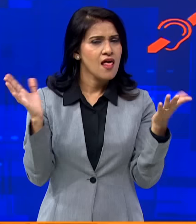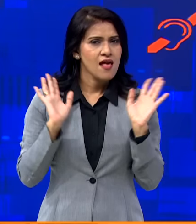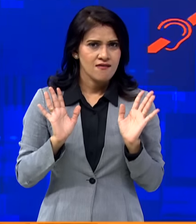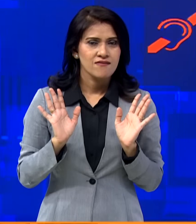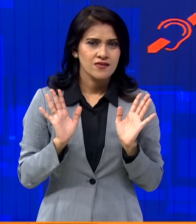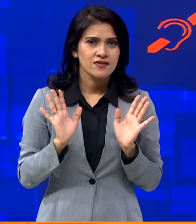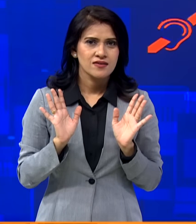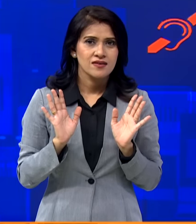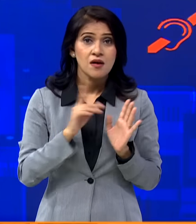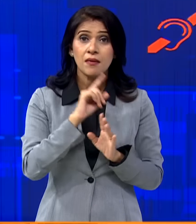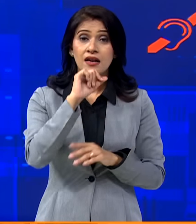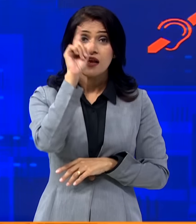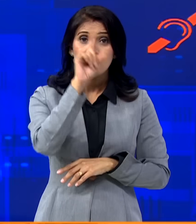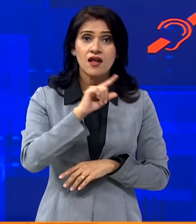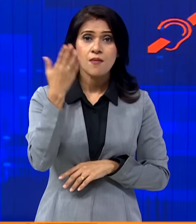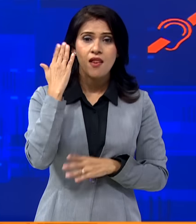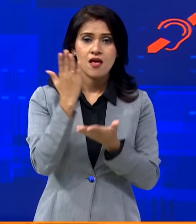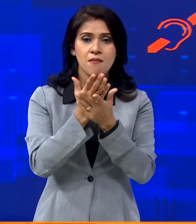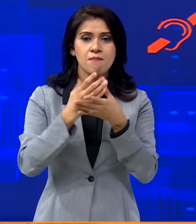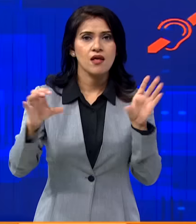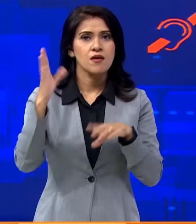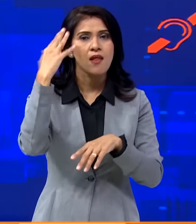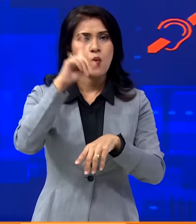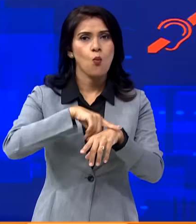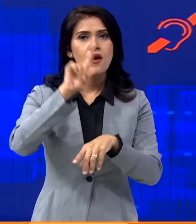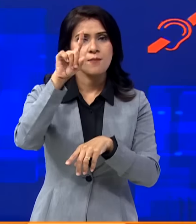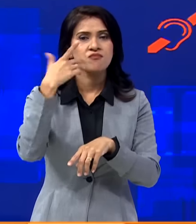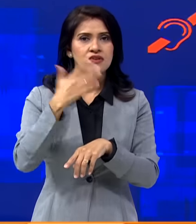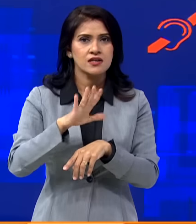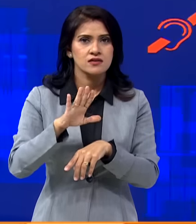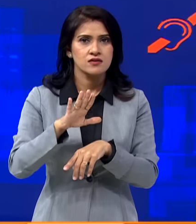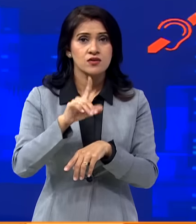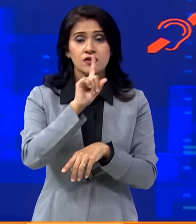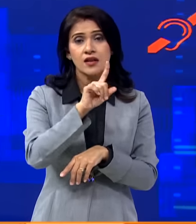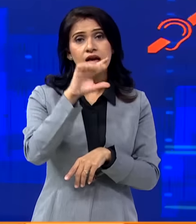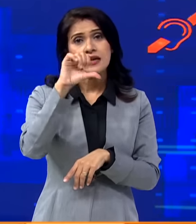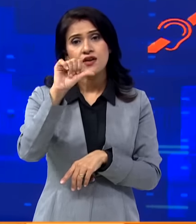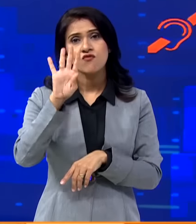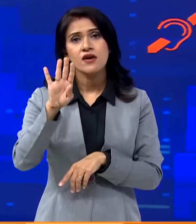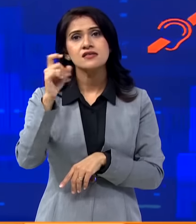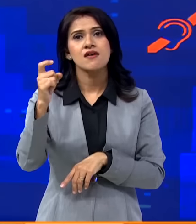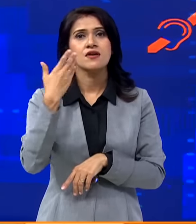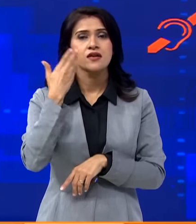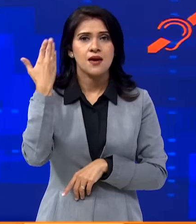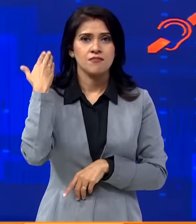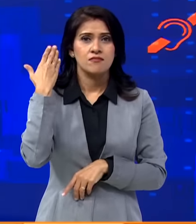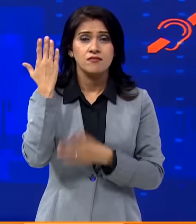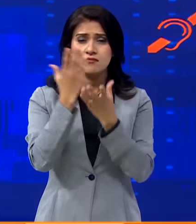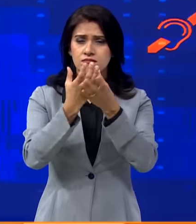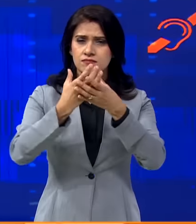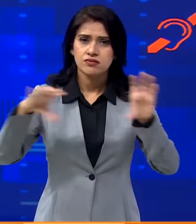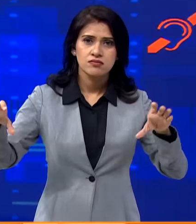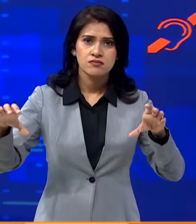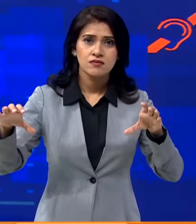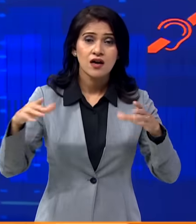ने एक विभाजन धर्म के नाम पर देखा है 1947 में विभाजन की विभीषिका का जो जखम